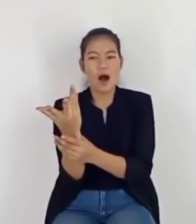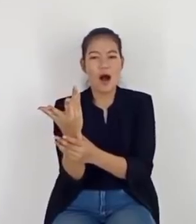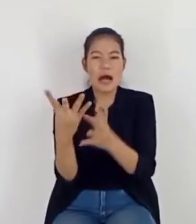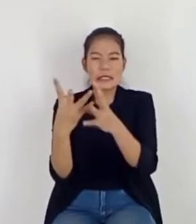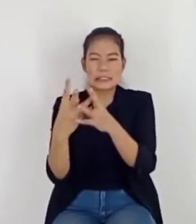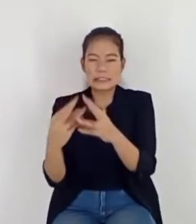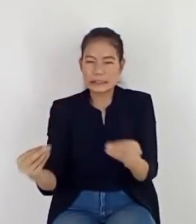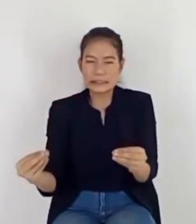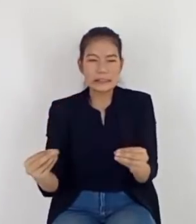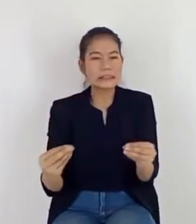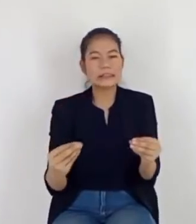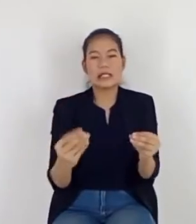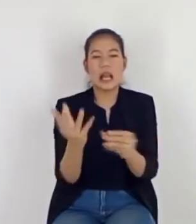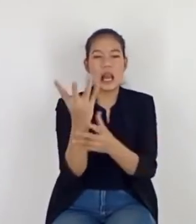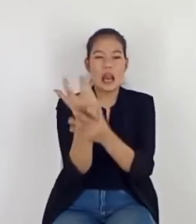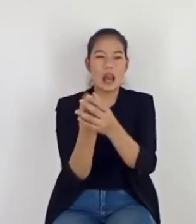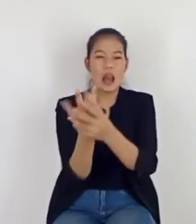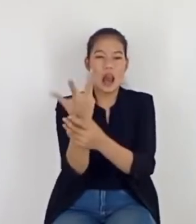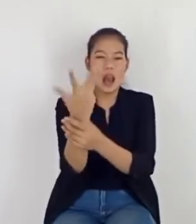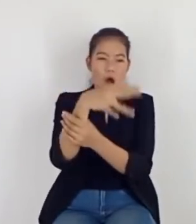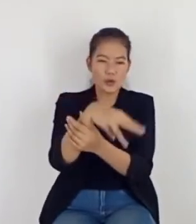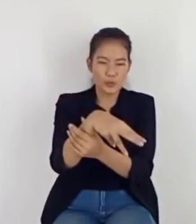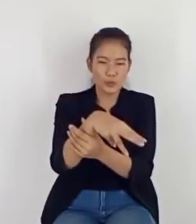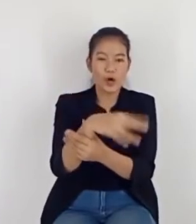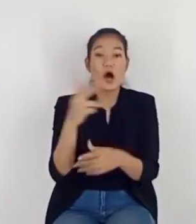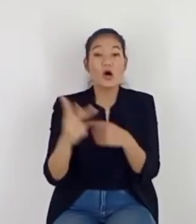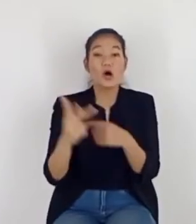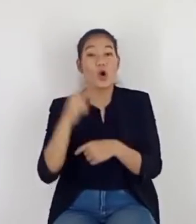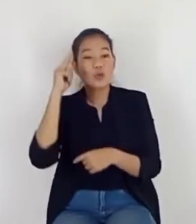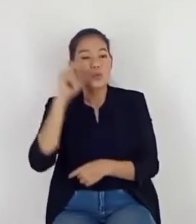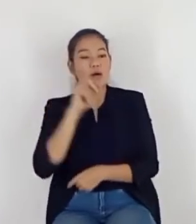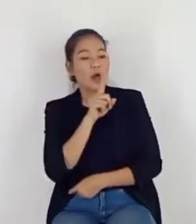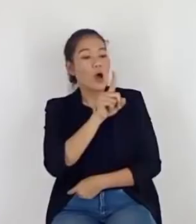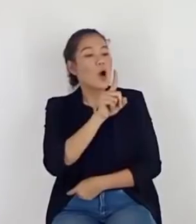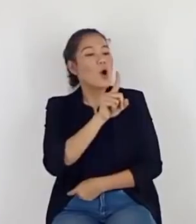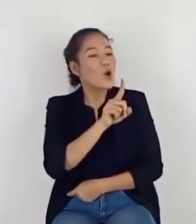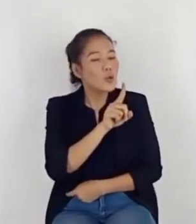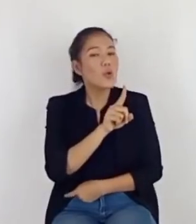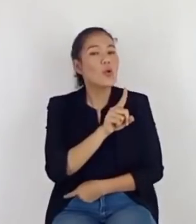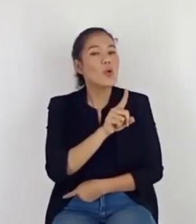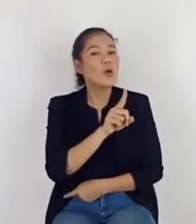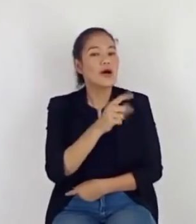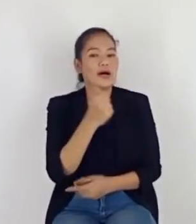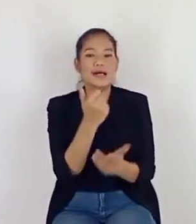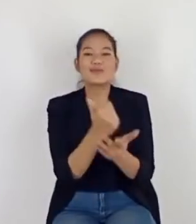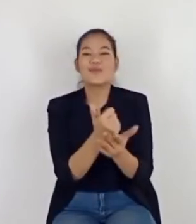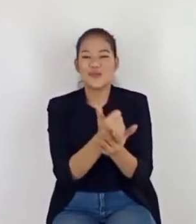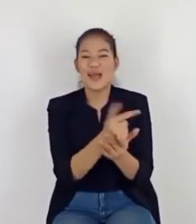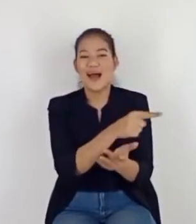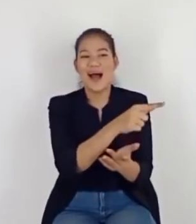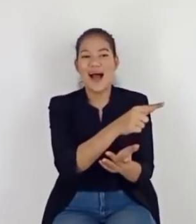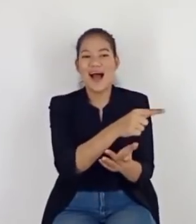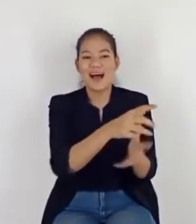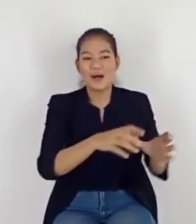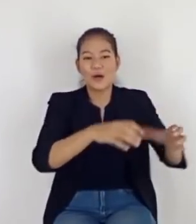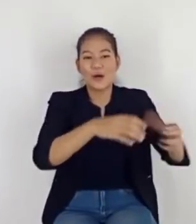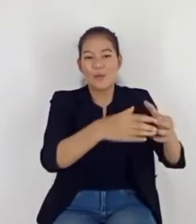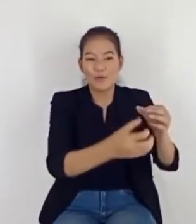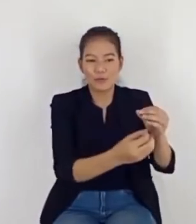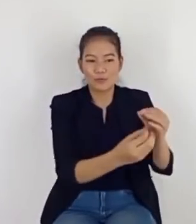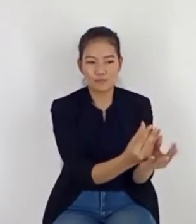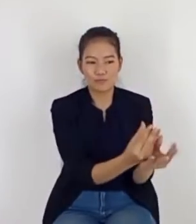menjadi layu. Apabila Tuhan menghembusnya dengan nafasnya, sesungguhnya bangsa itu seperti